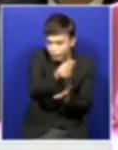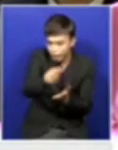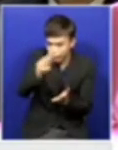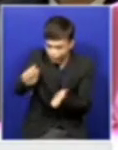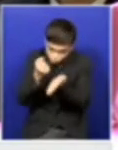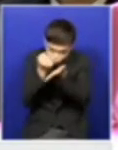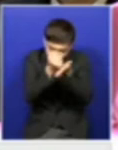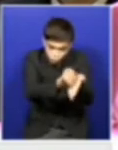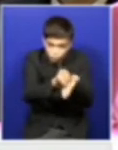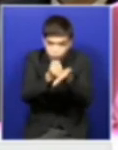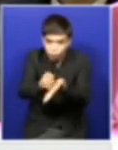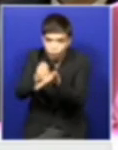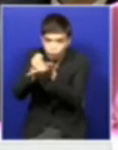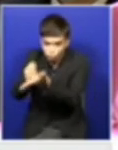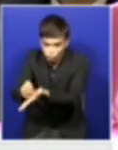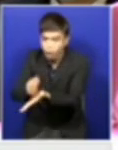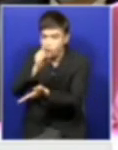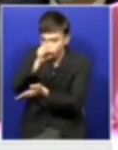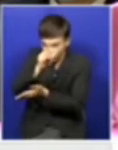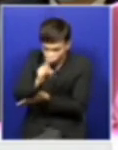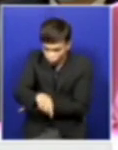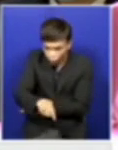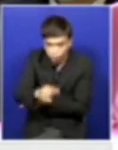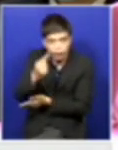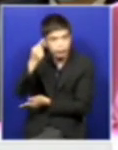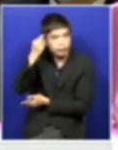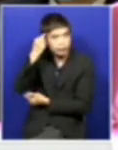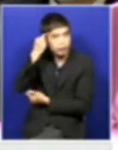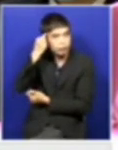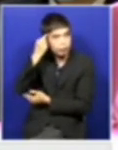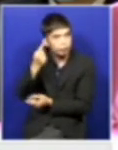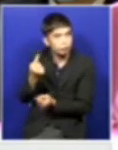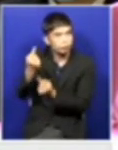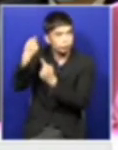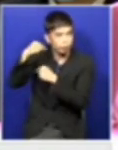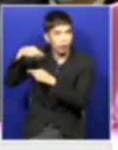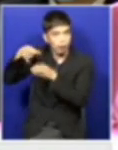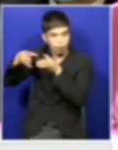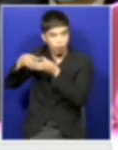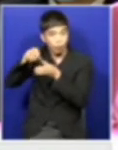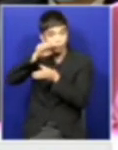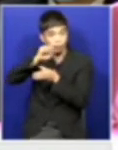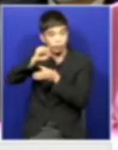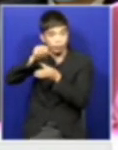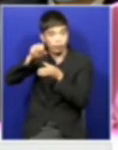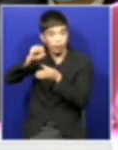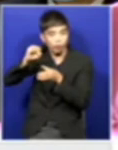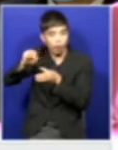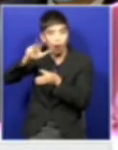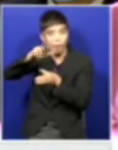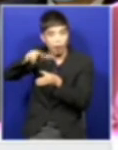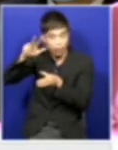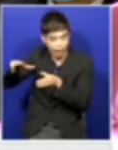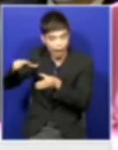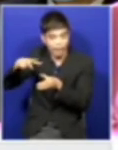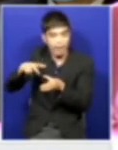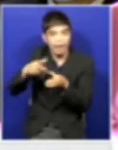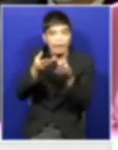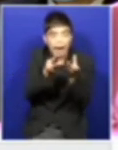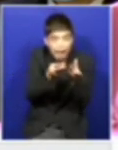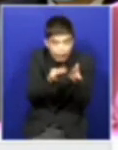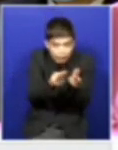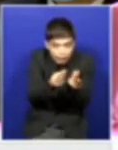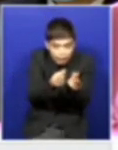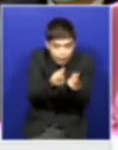าในขณะเดียวกันก็ต้องกลับมาครับโดยพรรคเพื่อไทยเนี่ยเรามีโครงการพลิกหน้าดินครับฟื้นหน้าดินครับยกระดับเกษตรก